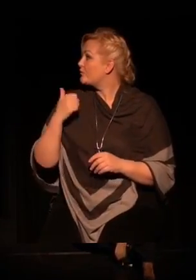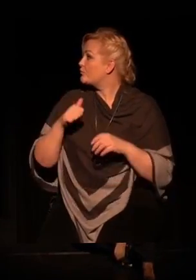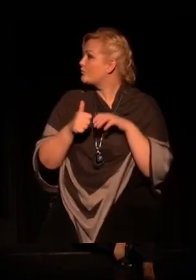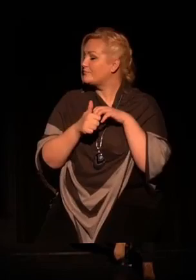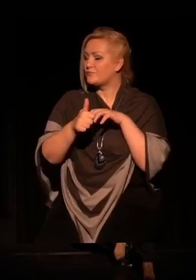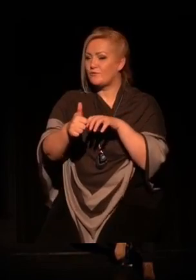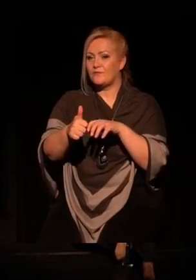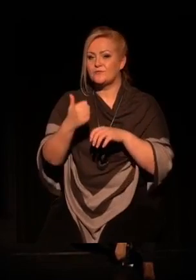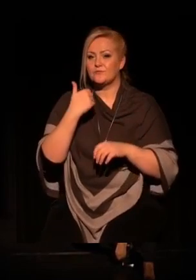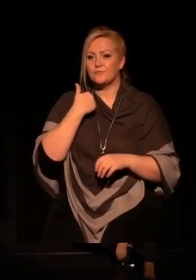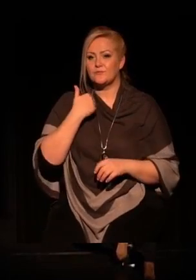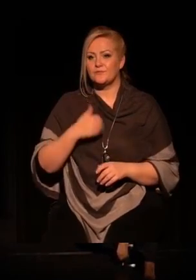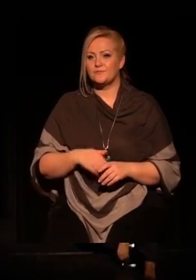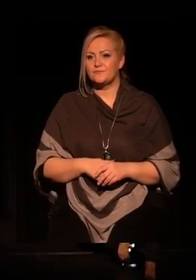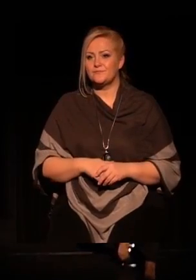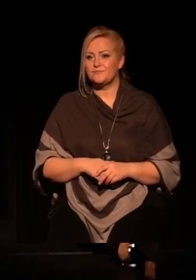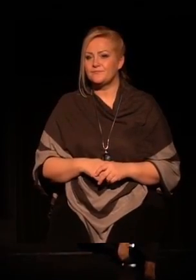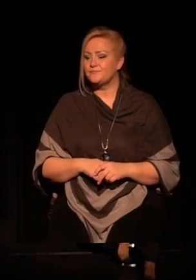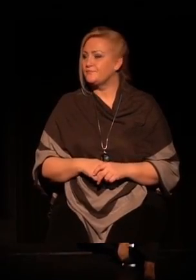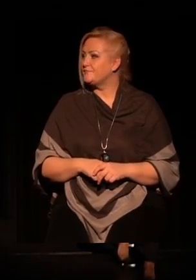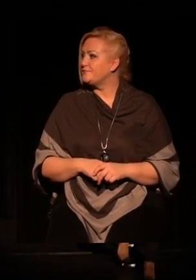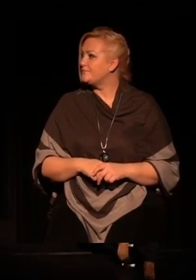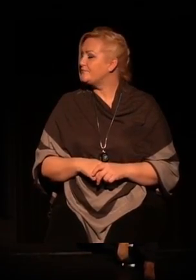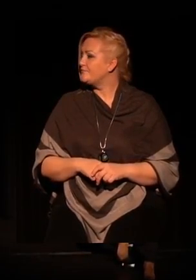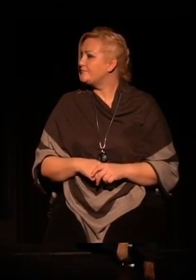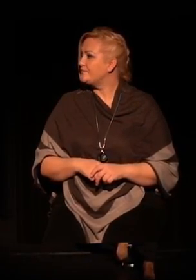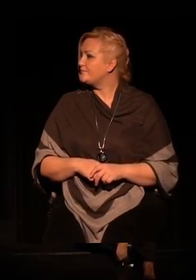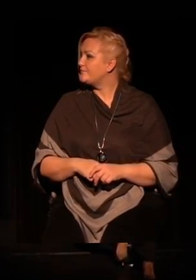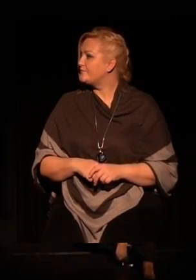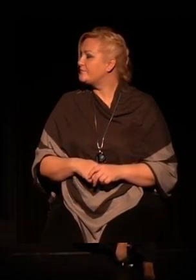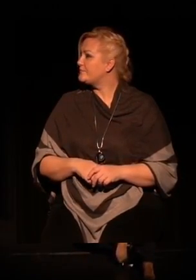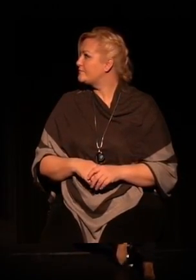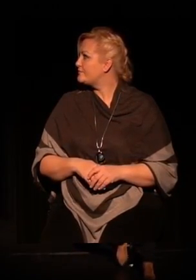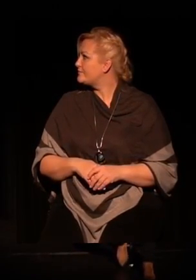wyprawy, Mingma.